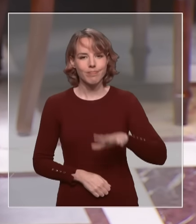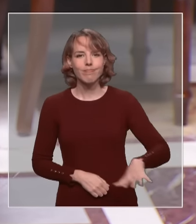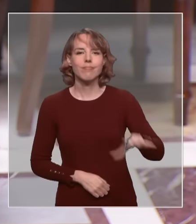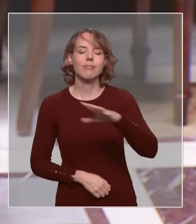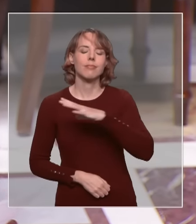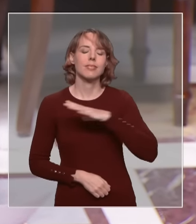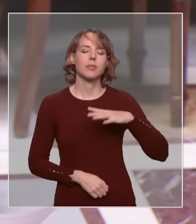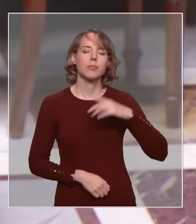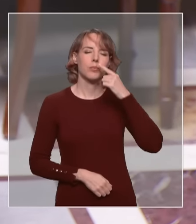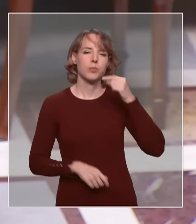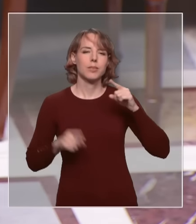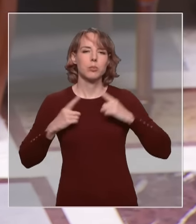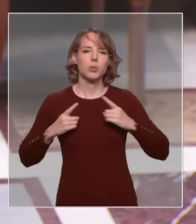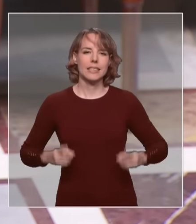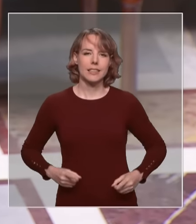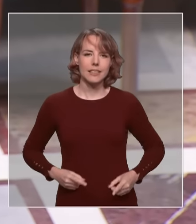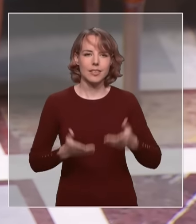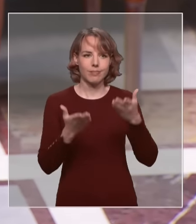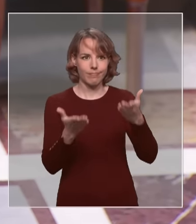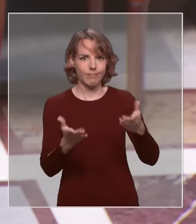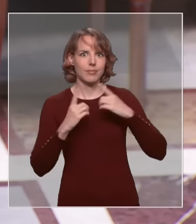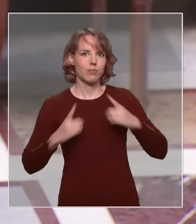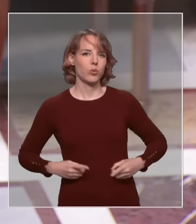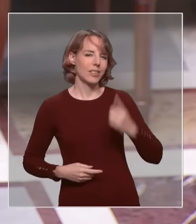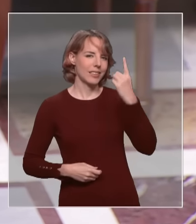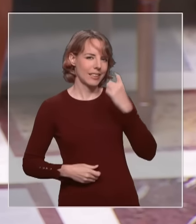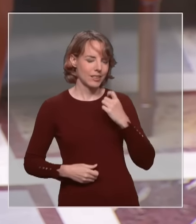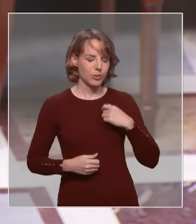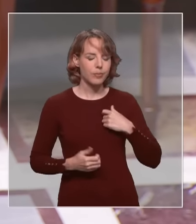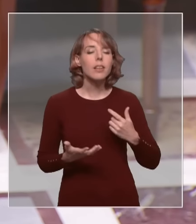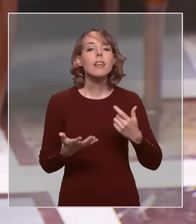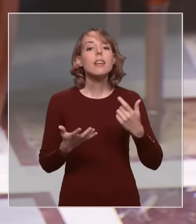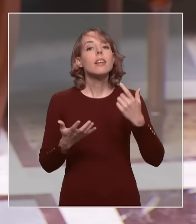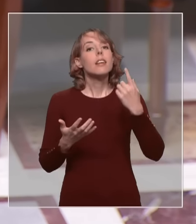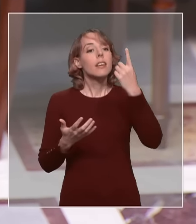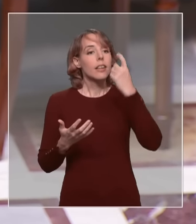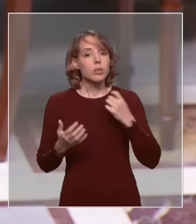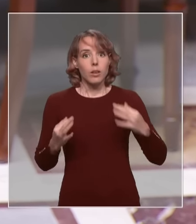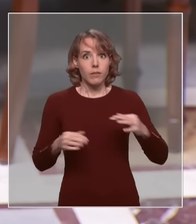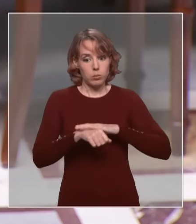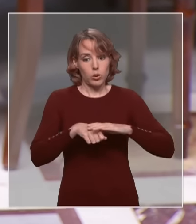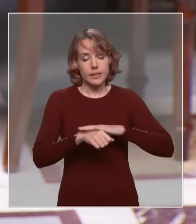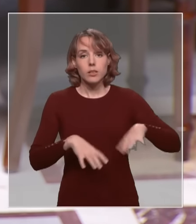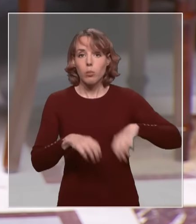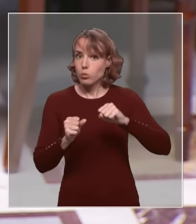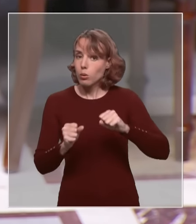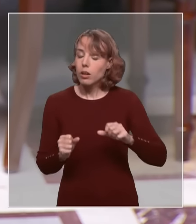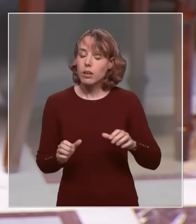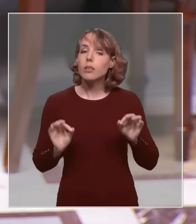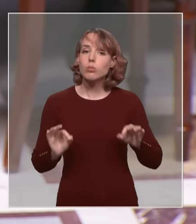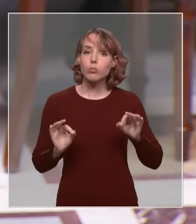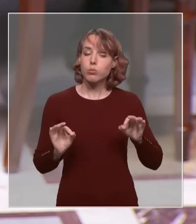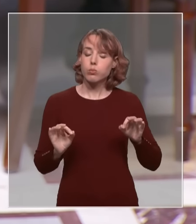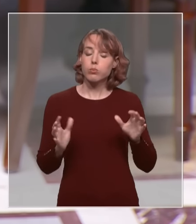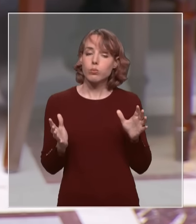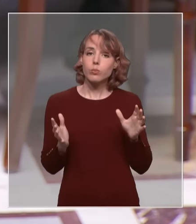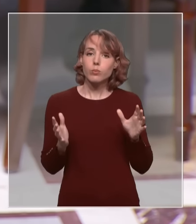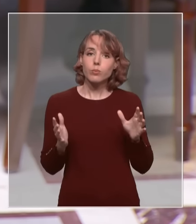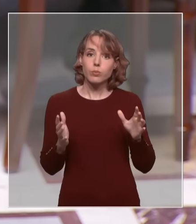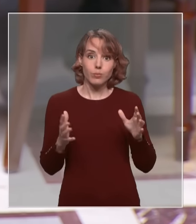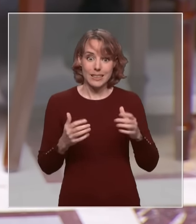députés, Monsieur le député Stéphane Viry, vous m'interrogez sur la politique de l'emploi. Effectivement, vous énoncez ce